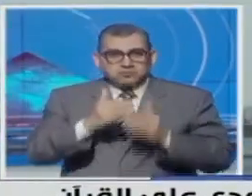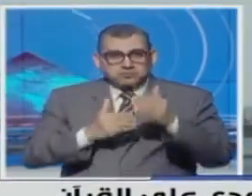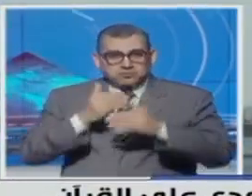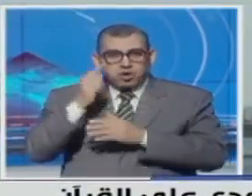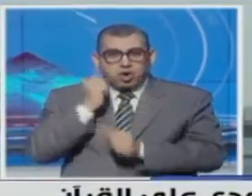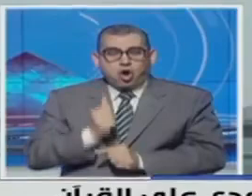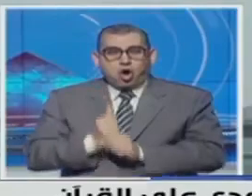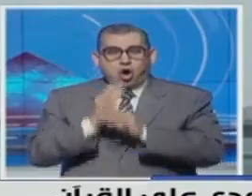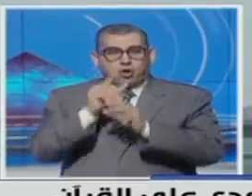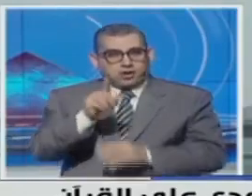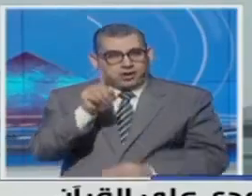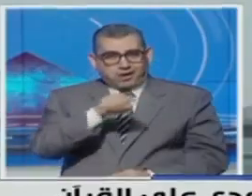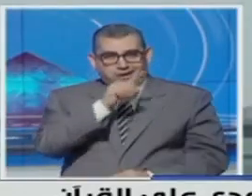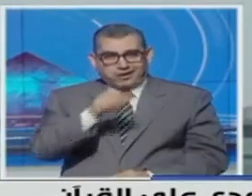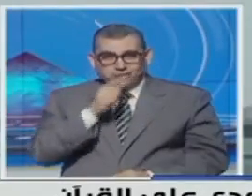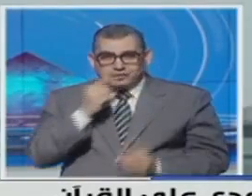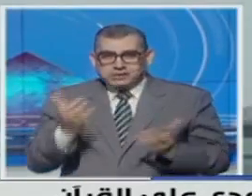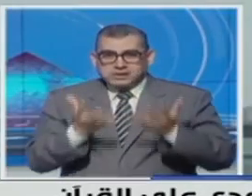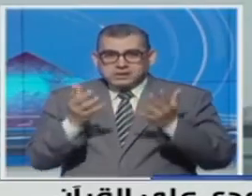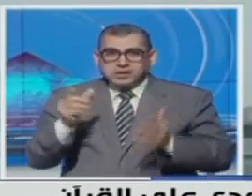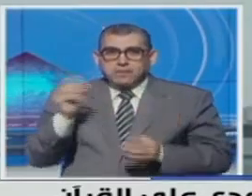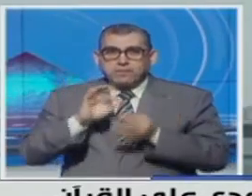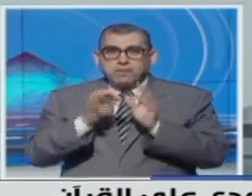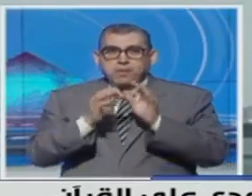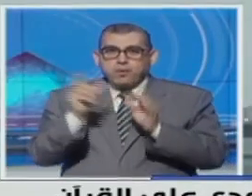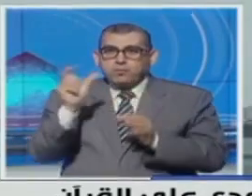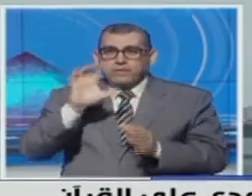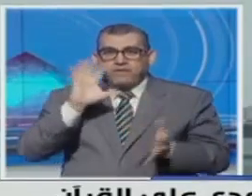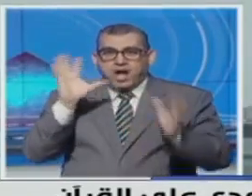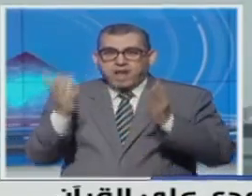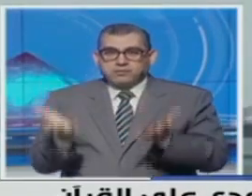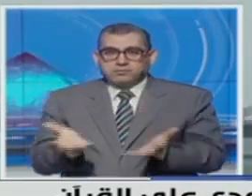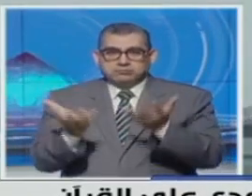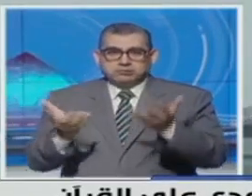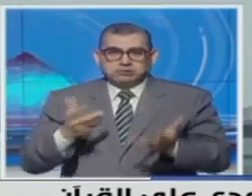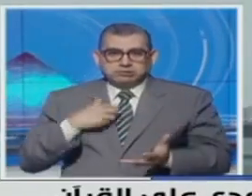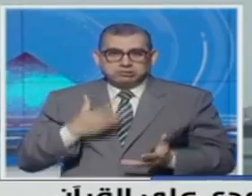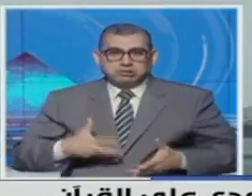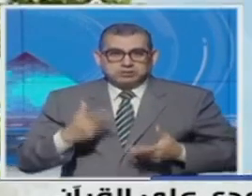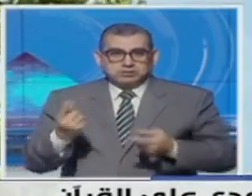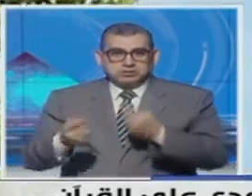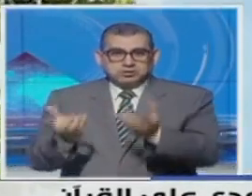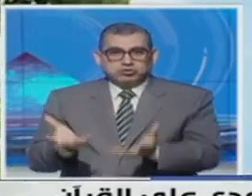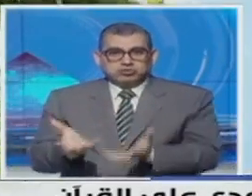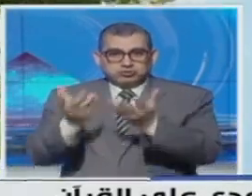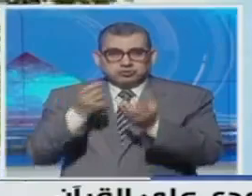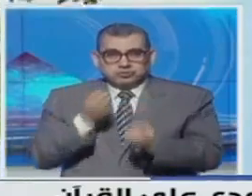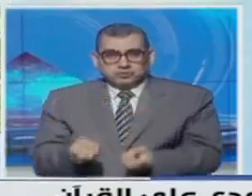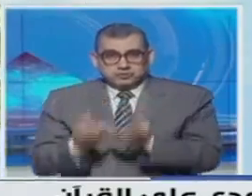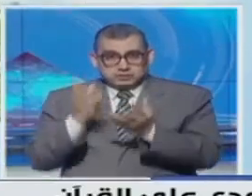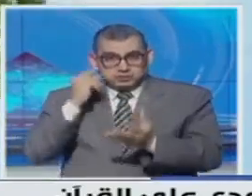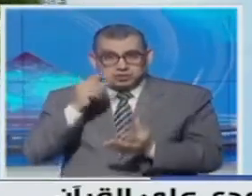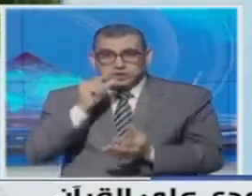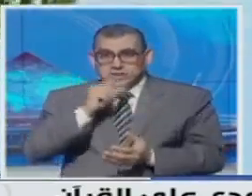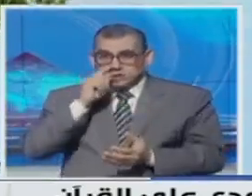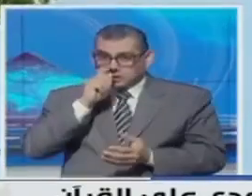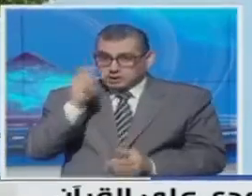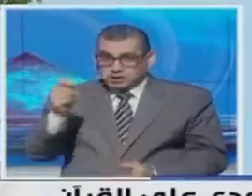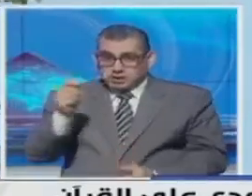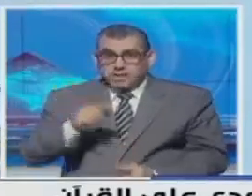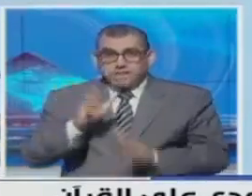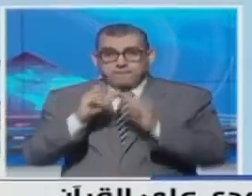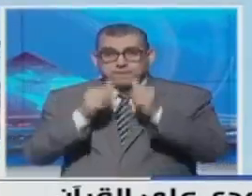حرية التعبير ويستفز مشاعر ملايين المسلمين حول العالم وينتهك مقدساتهم. وأعربت مصر في